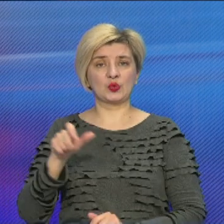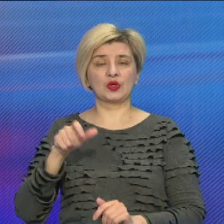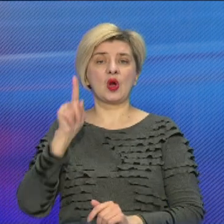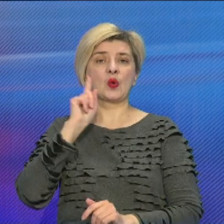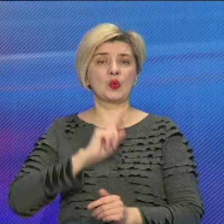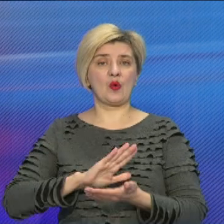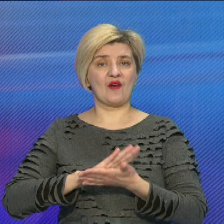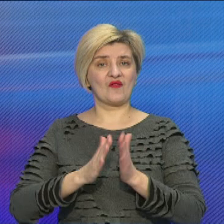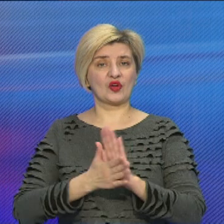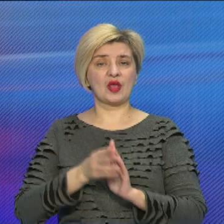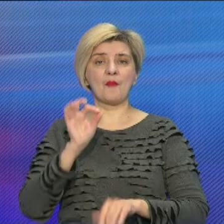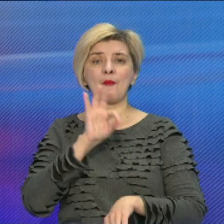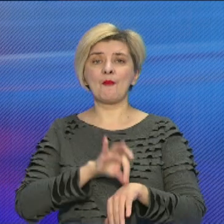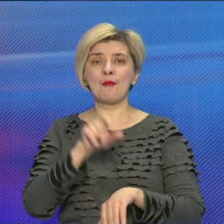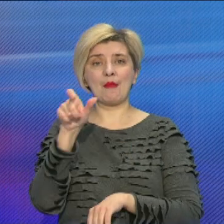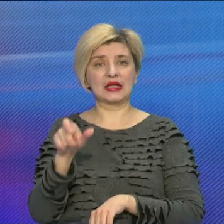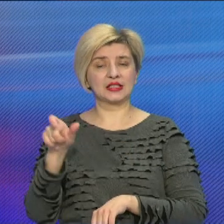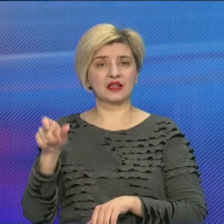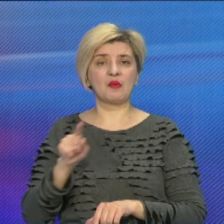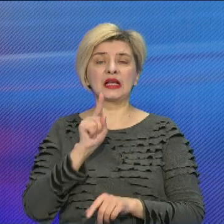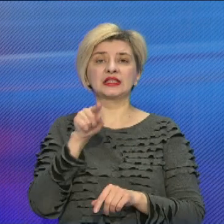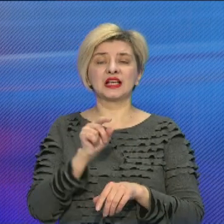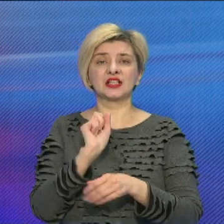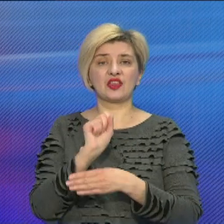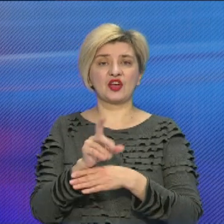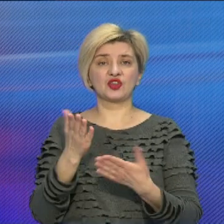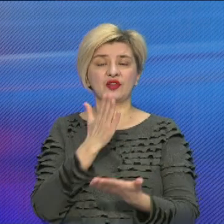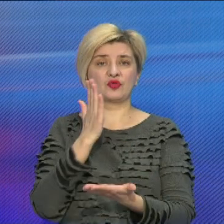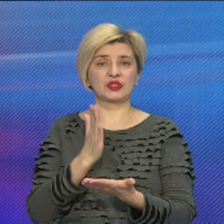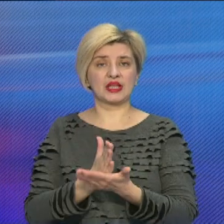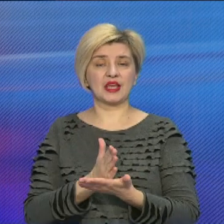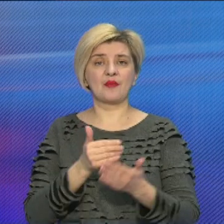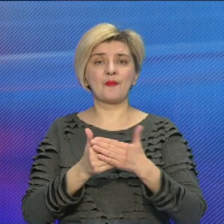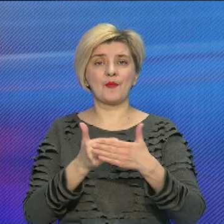пациентам. Те задачи, которые стоят перед